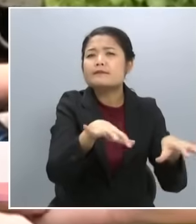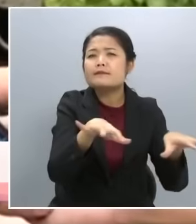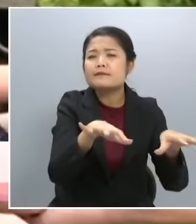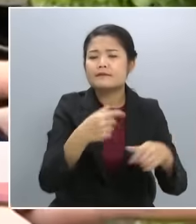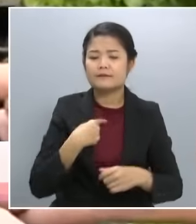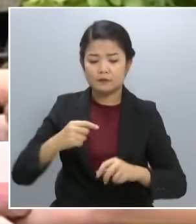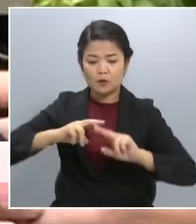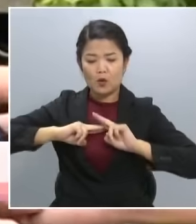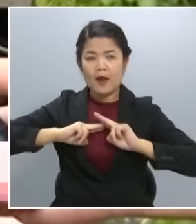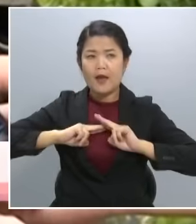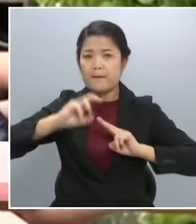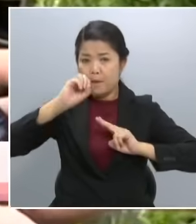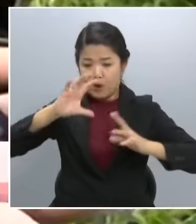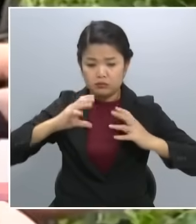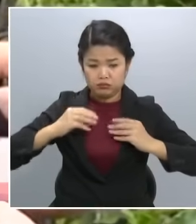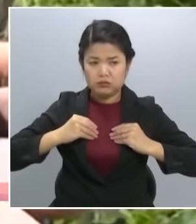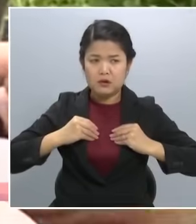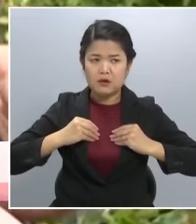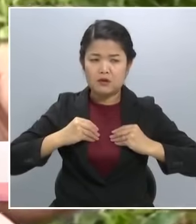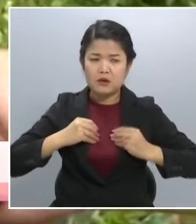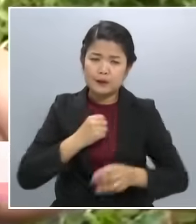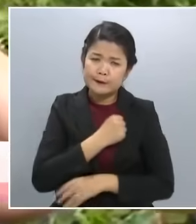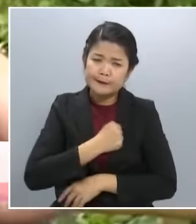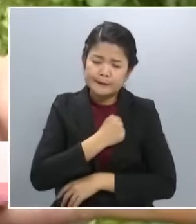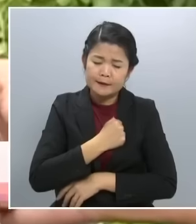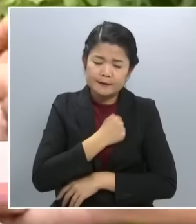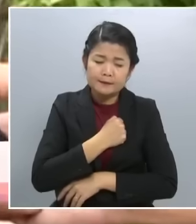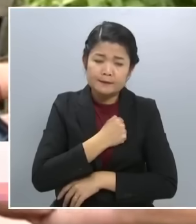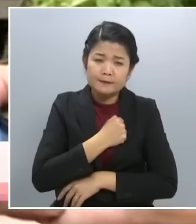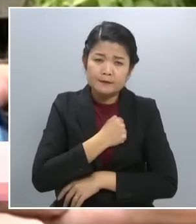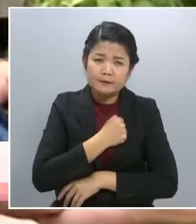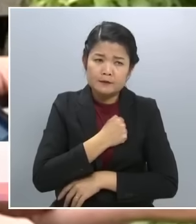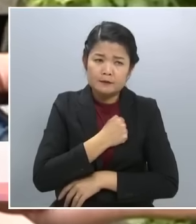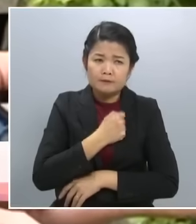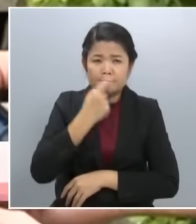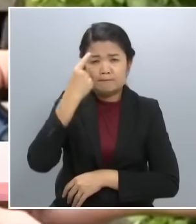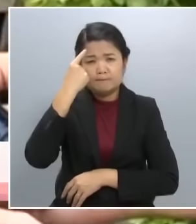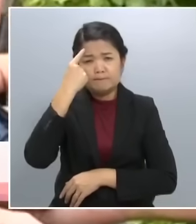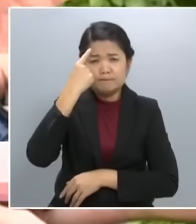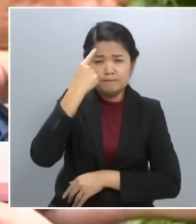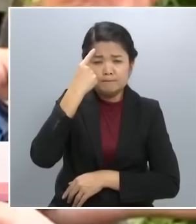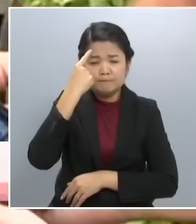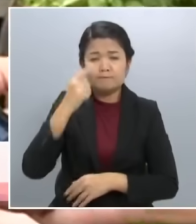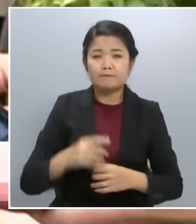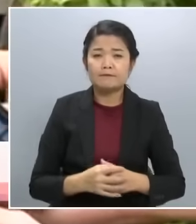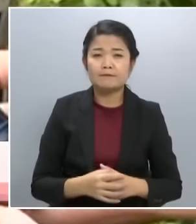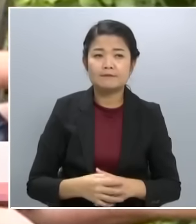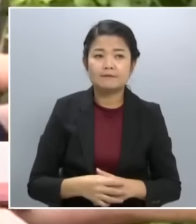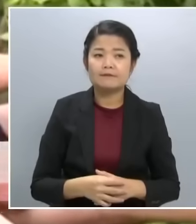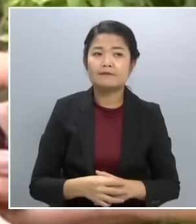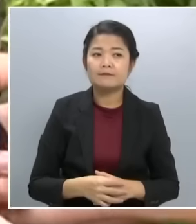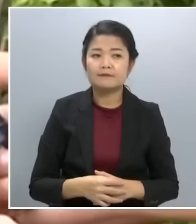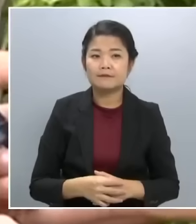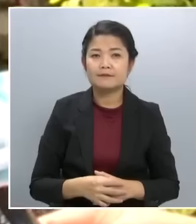เองเนี่ยยอมรับนะใจหายเลยกับเหตุการณ์นี้นะไม่น่าจะเกิดขึ้นเลยเอาฟังเสียงทางฝั่งของป้ามดหน่อย